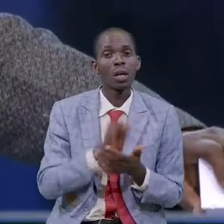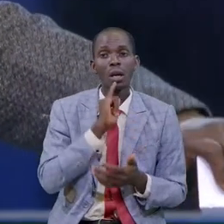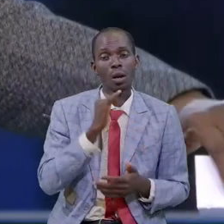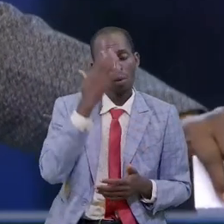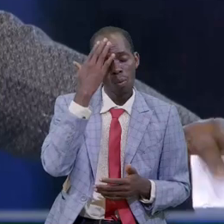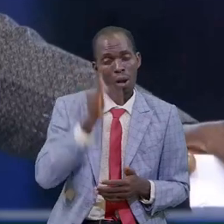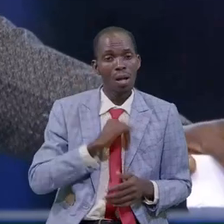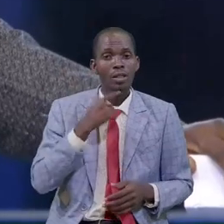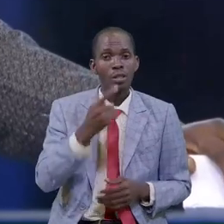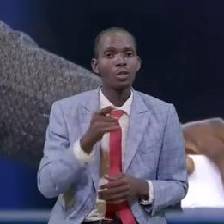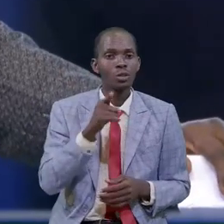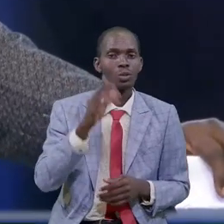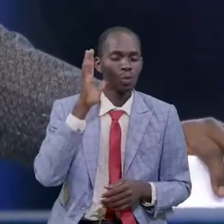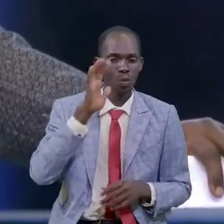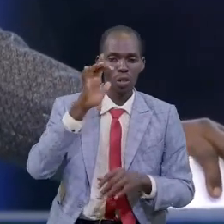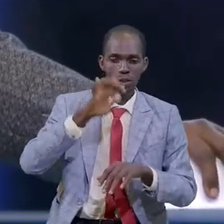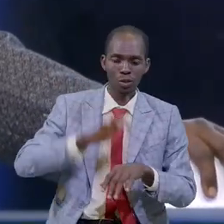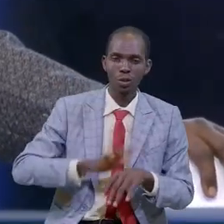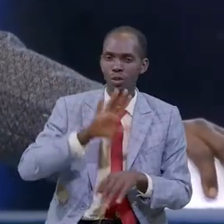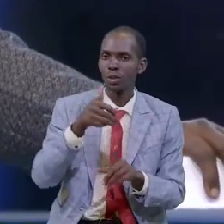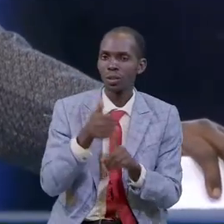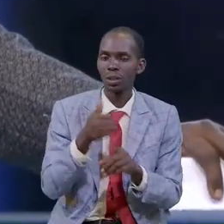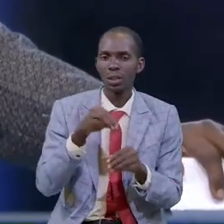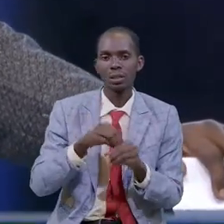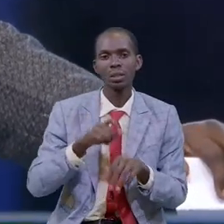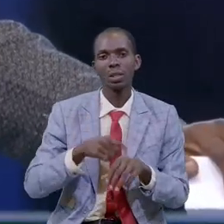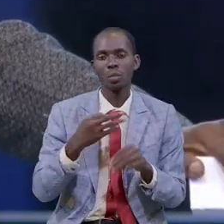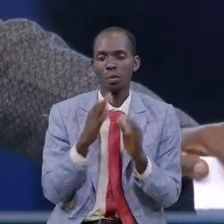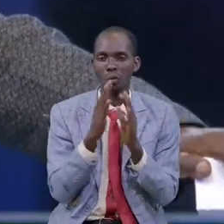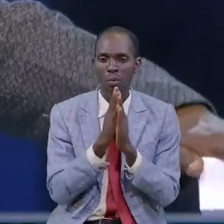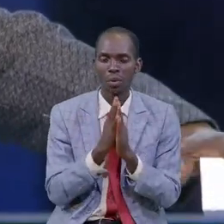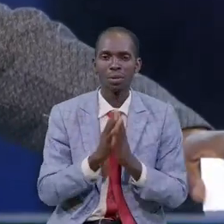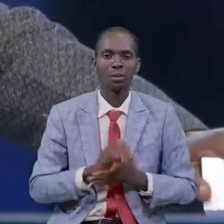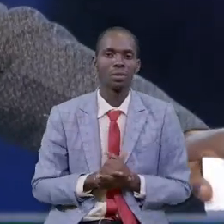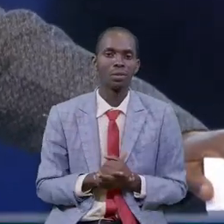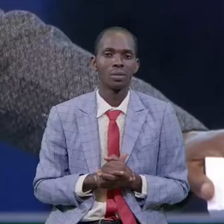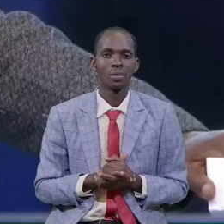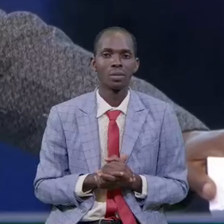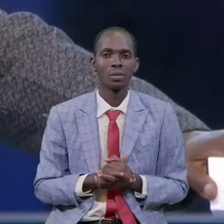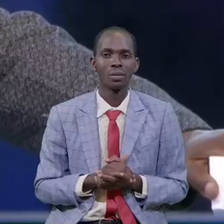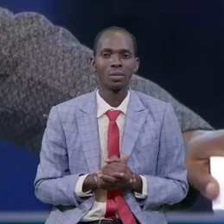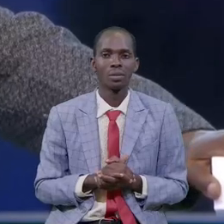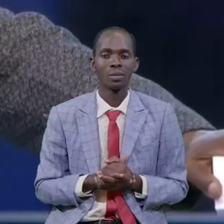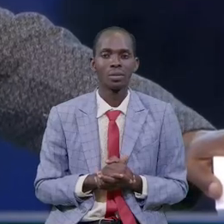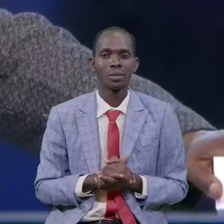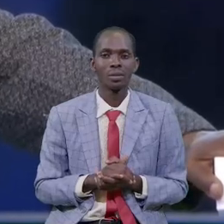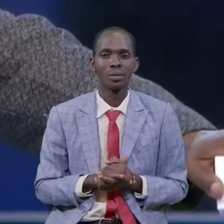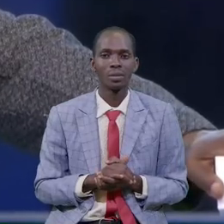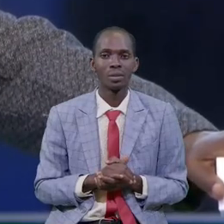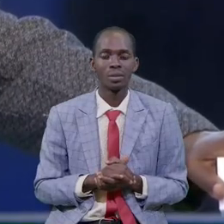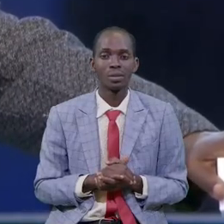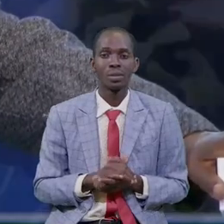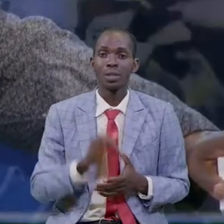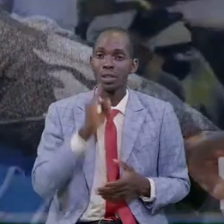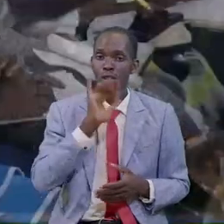upon yourself. Que vous vous imposiez la main. Is your hand a good hand? Votre